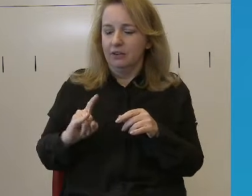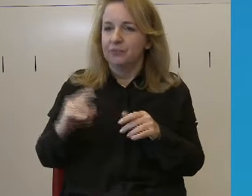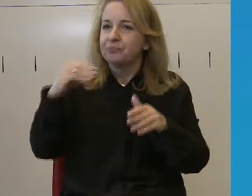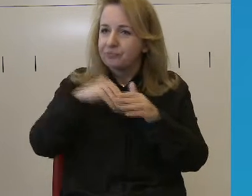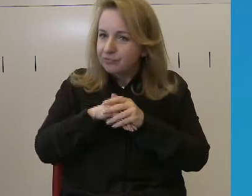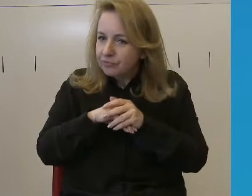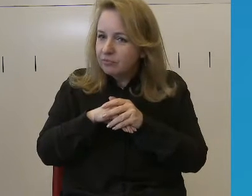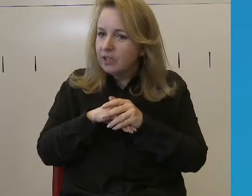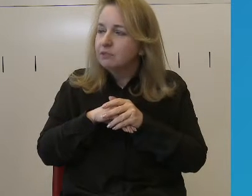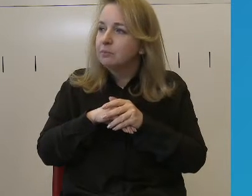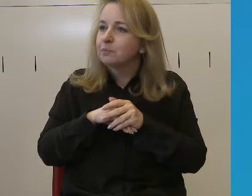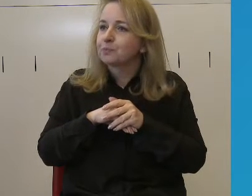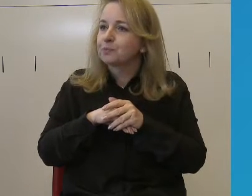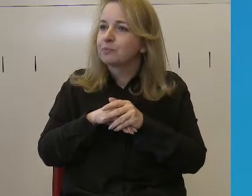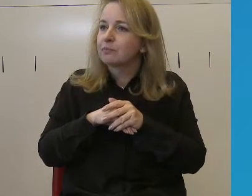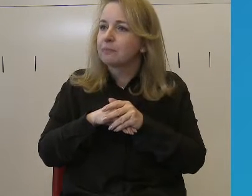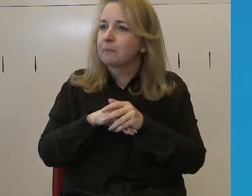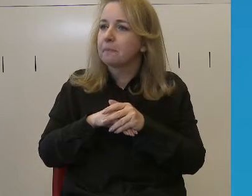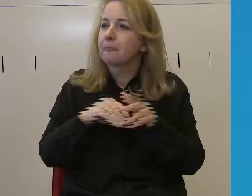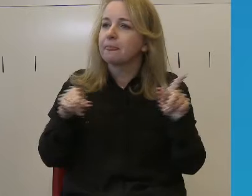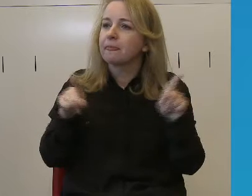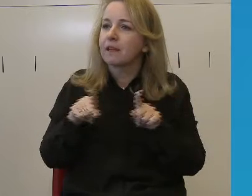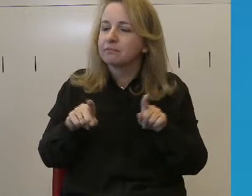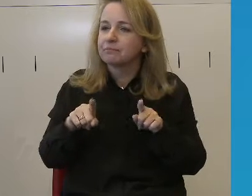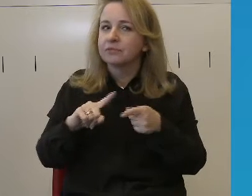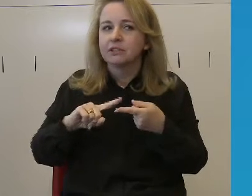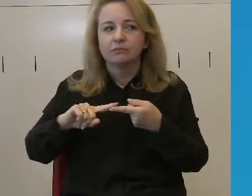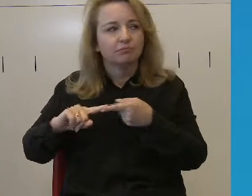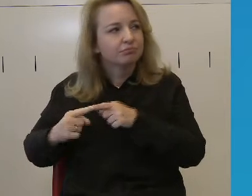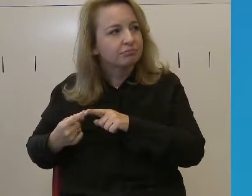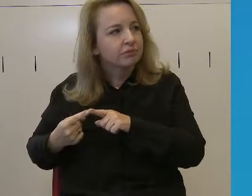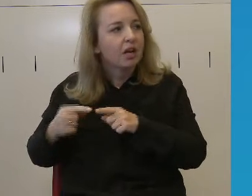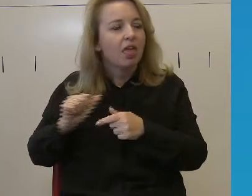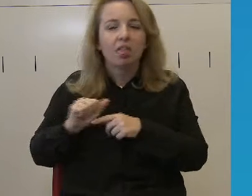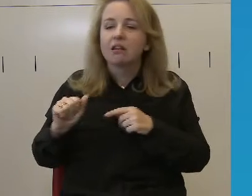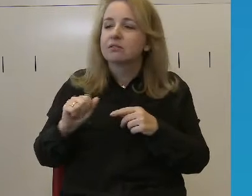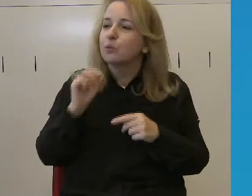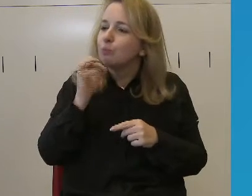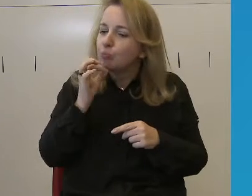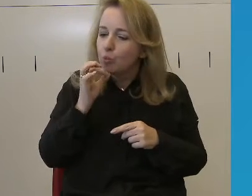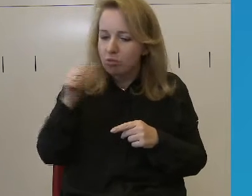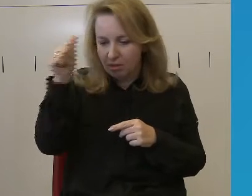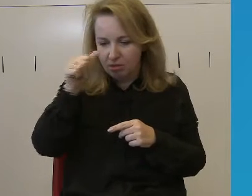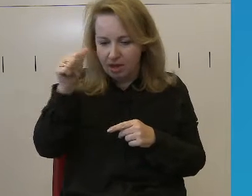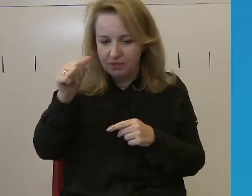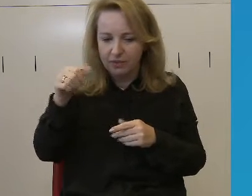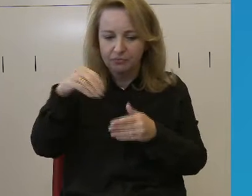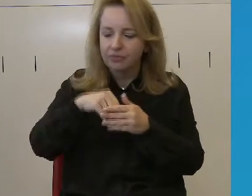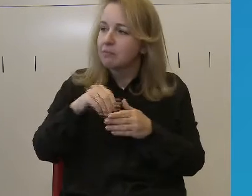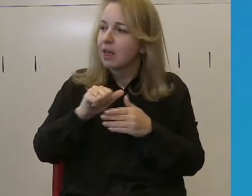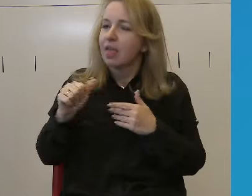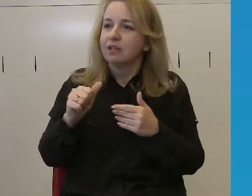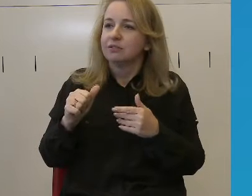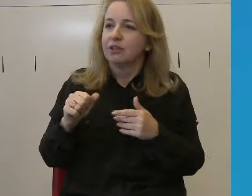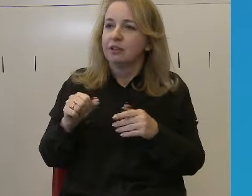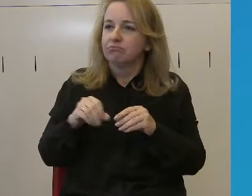o definicję tego terminu, ponieważ jest on stosunkowo młody i choć będąc szeroko stosowanym,